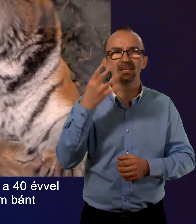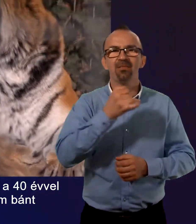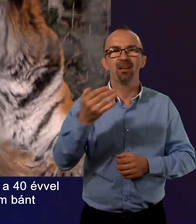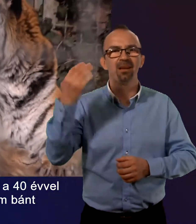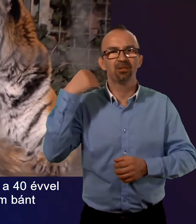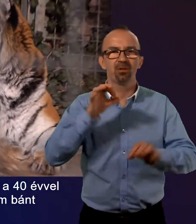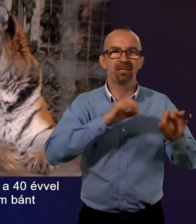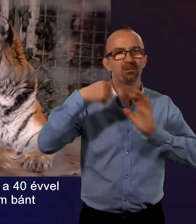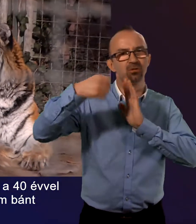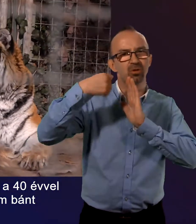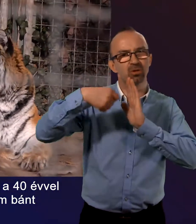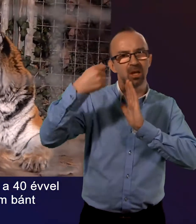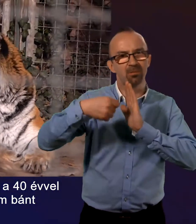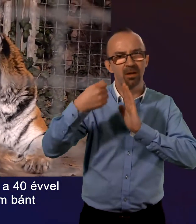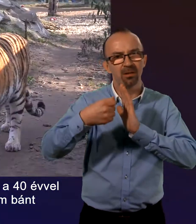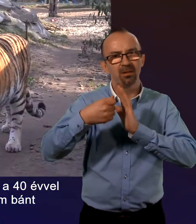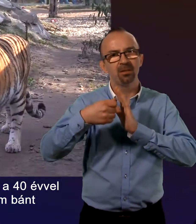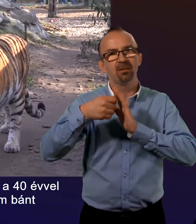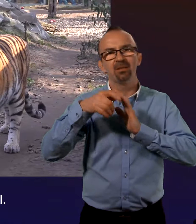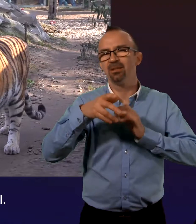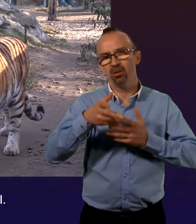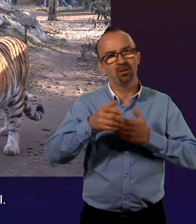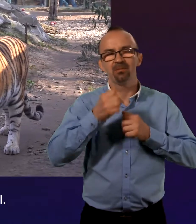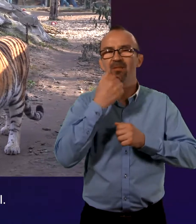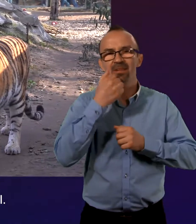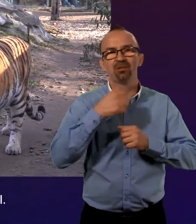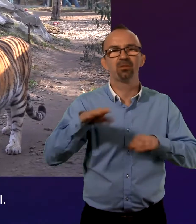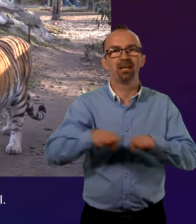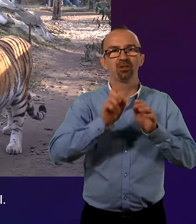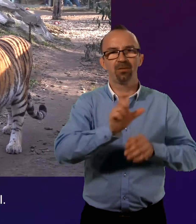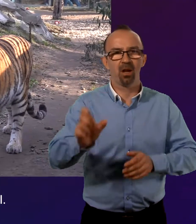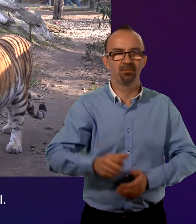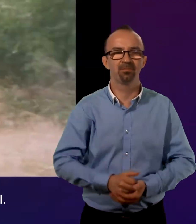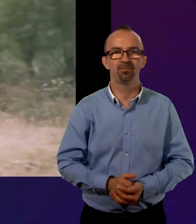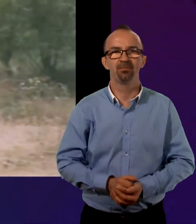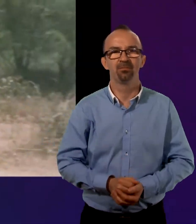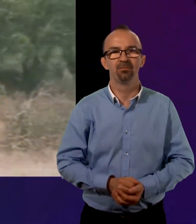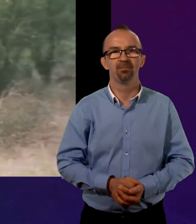40 évvel ezelőtt készült sorozatban nem bánt kesztyűs kézzel társaival.